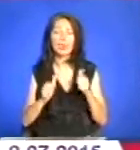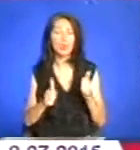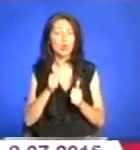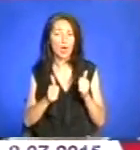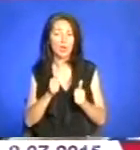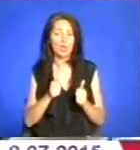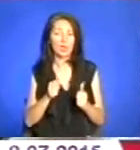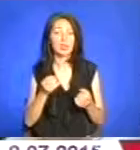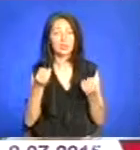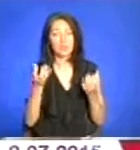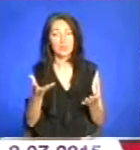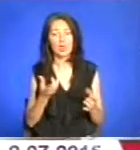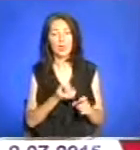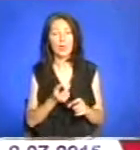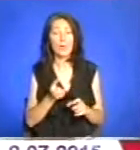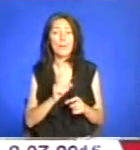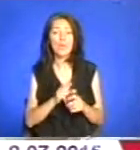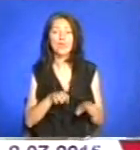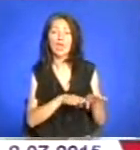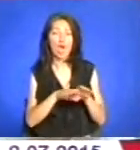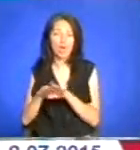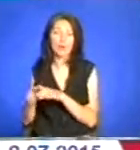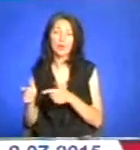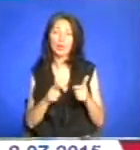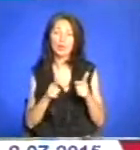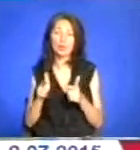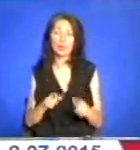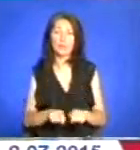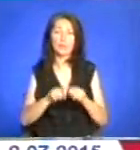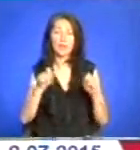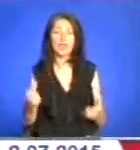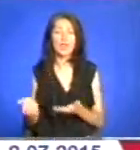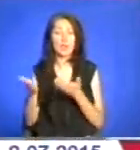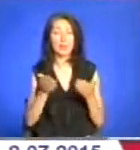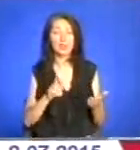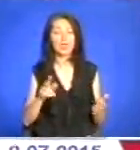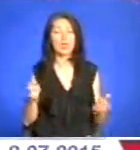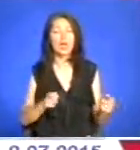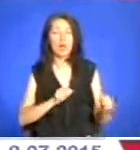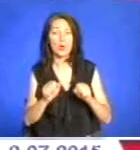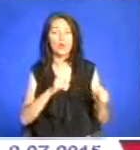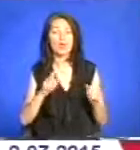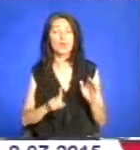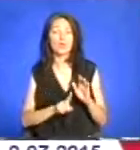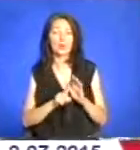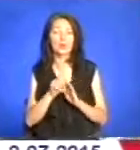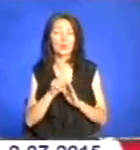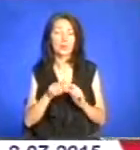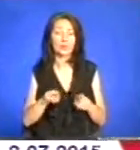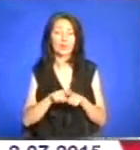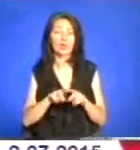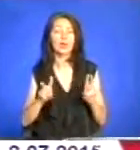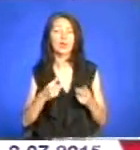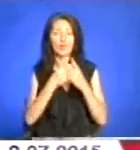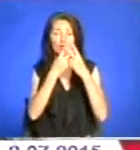і, звичайно, що більший рівень підготовленості. На відкриття запросили як боксерів-початківців, так і зірок – тренера батька і